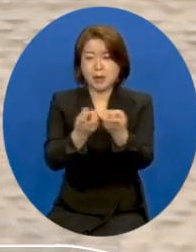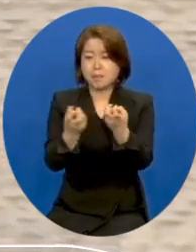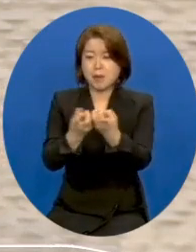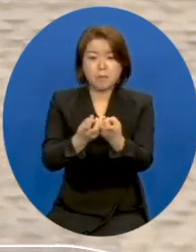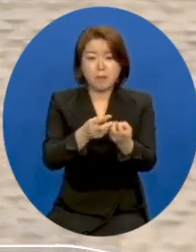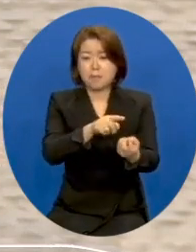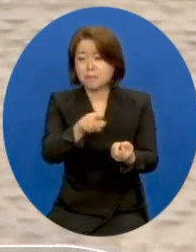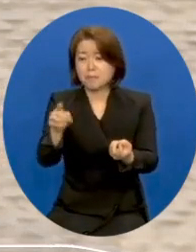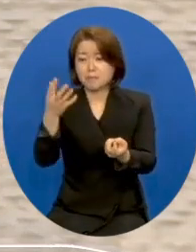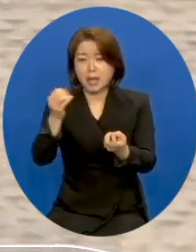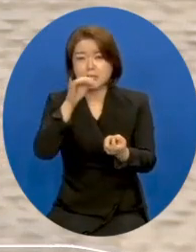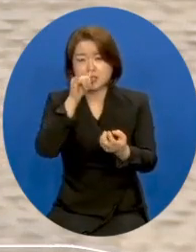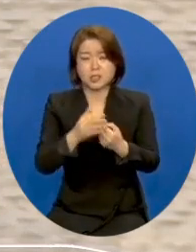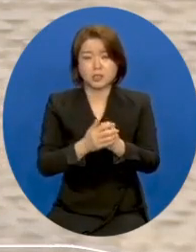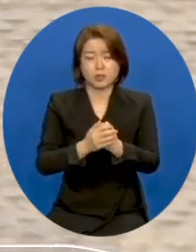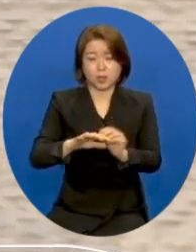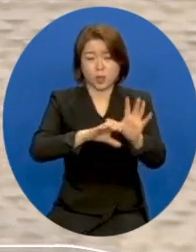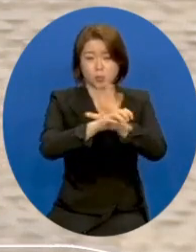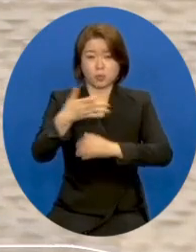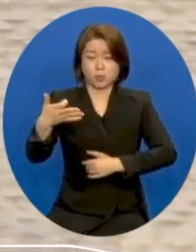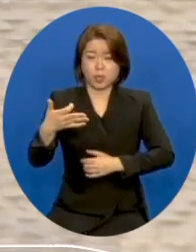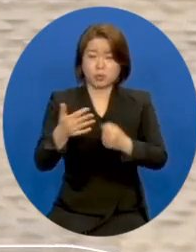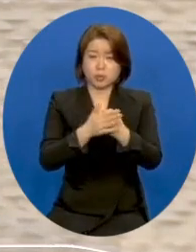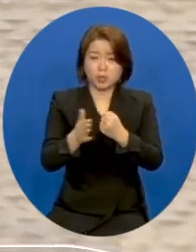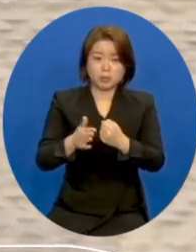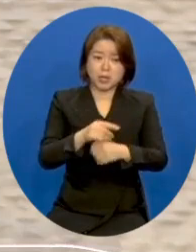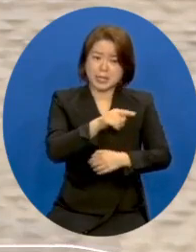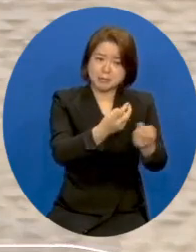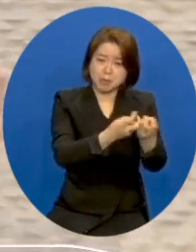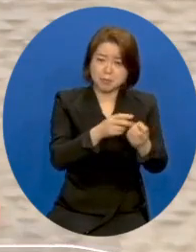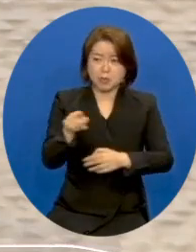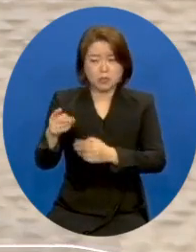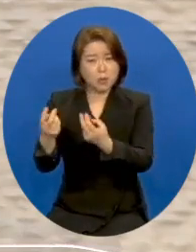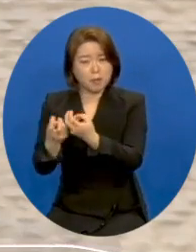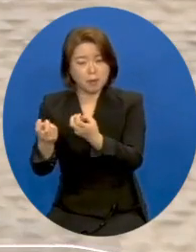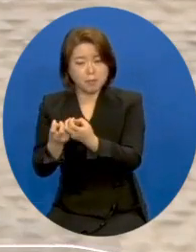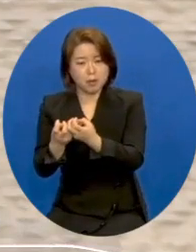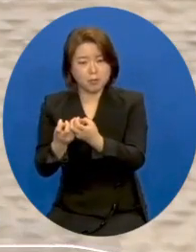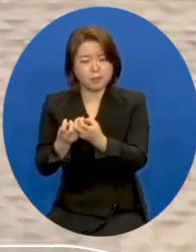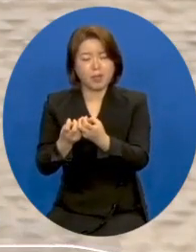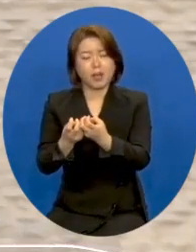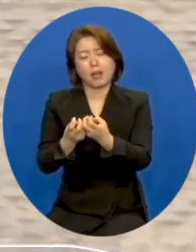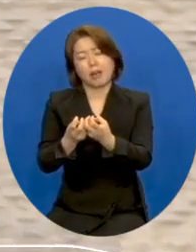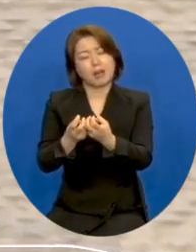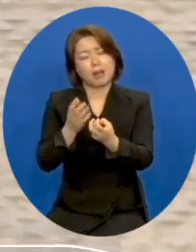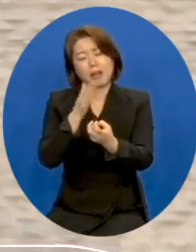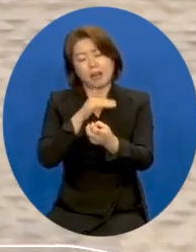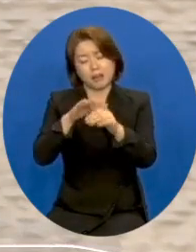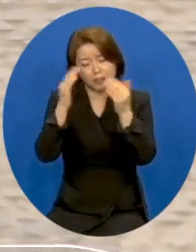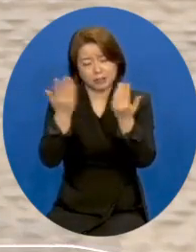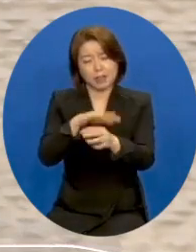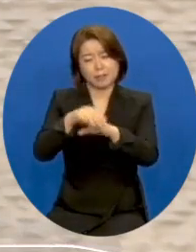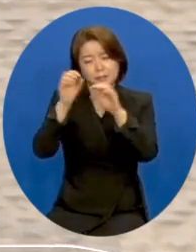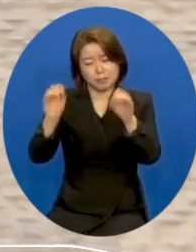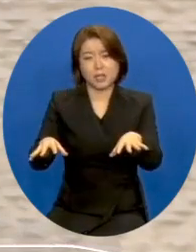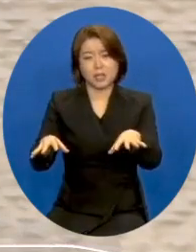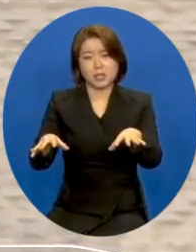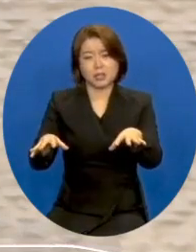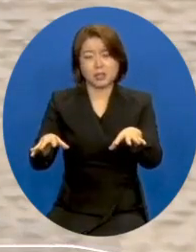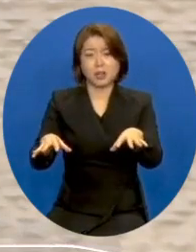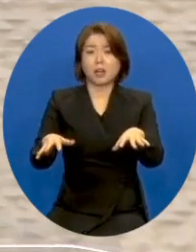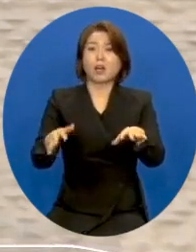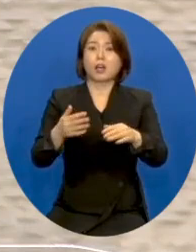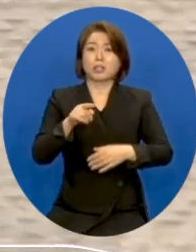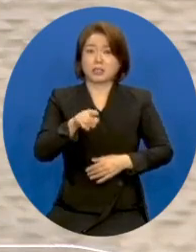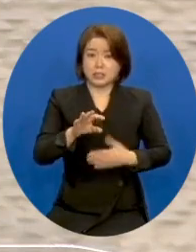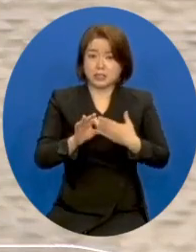보였습니다. 코로나19 확산 때문에 이 방법 저 방법 다 소용없어졌습니다. 그랬다면